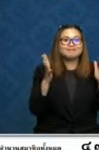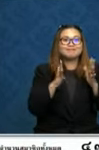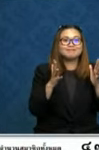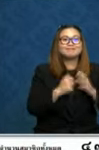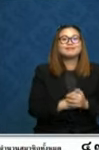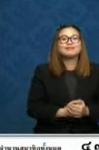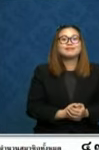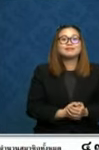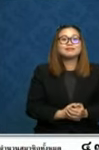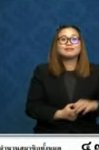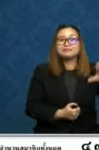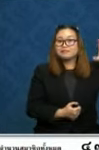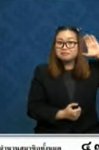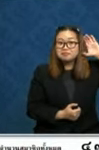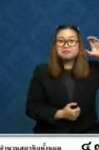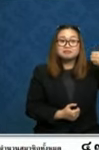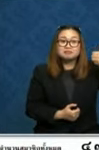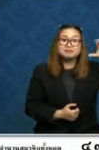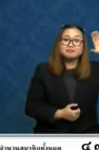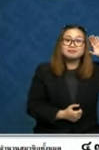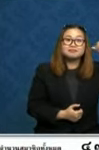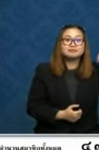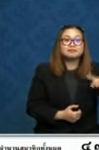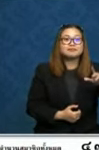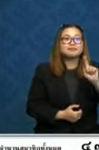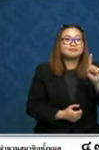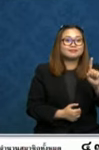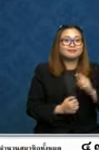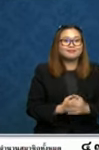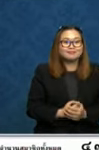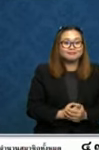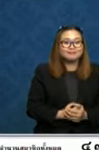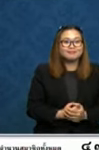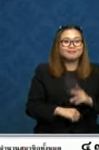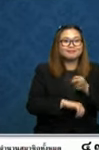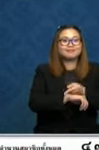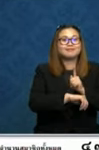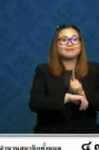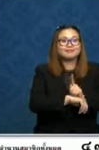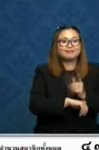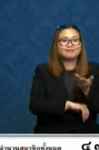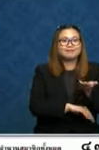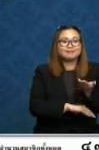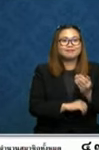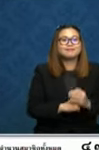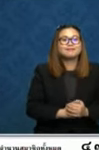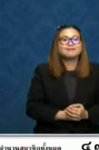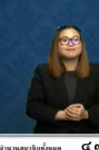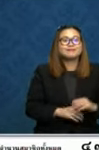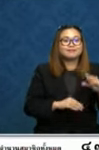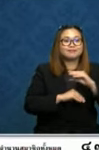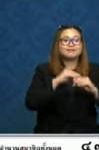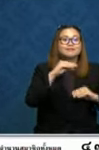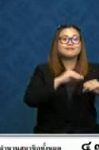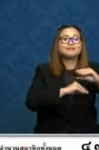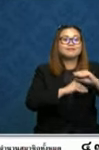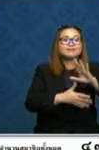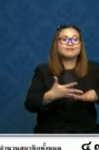เชื่อมั่นได้อย่างไรนะครับเท่านั้นไม่พอครับท่านประธานก็คือว่าในโครงการแ